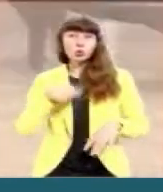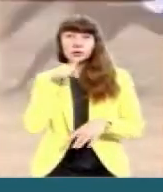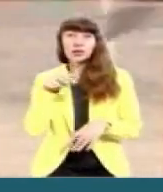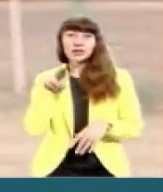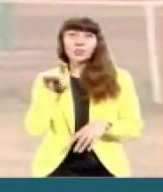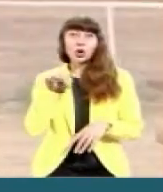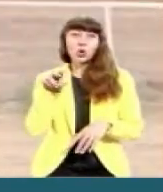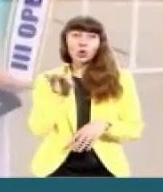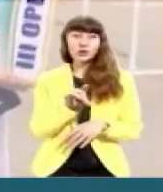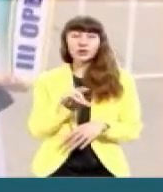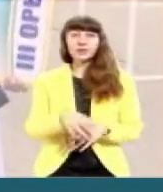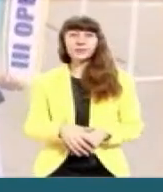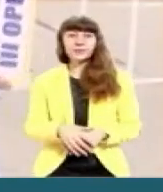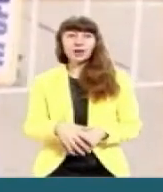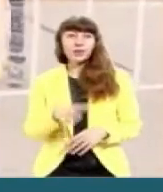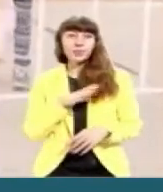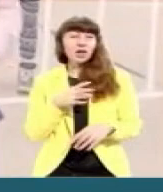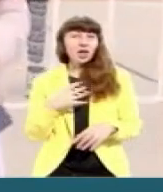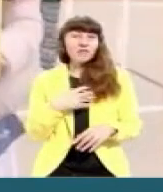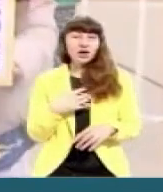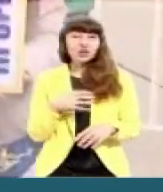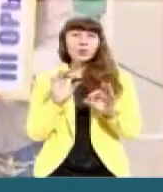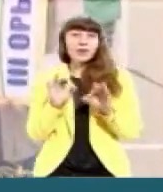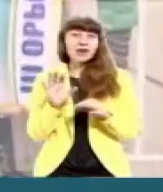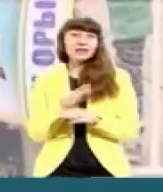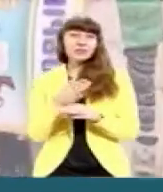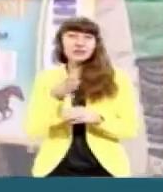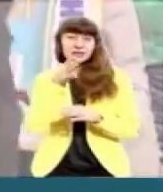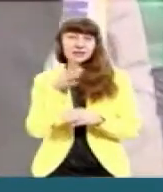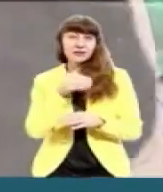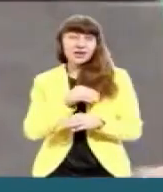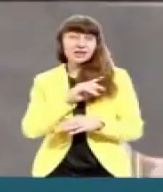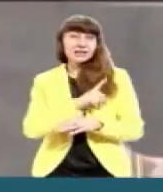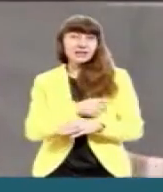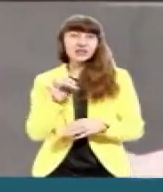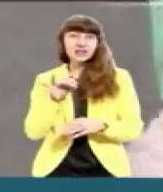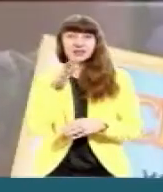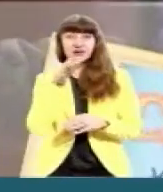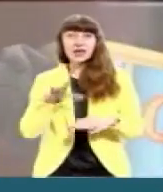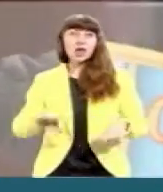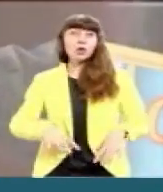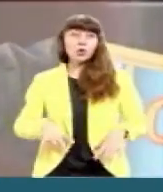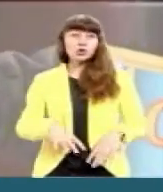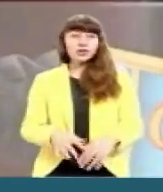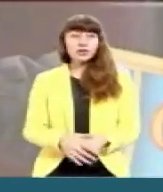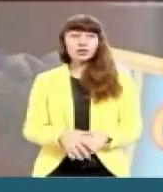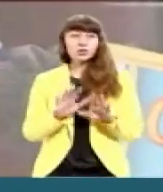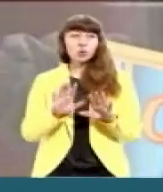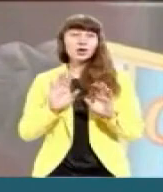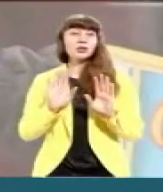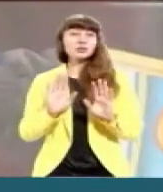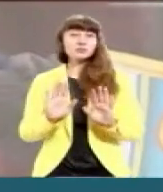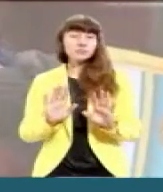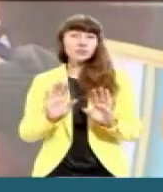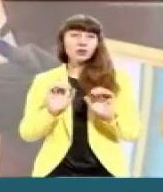кустанайской породы. Для жокеев было важным правильно распределить силы своего жеребца и трезво оценить обстановку. Только так они могли рассчитывать на